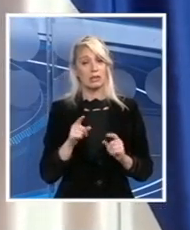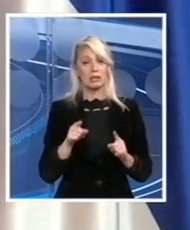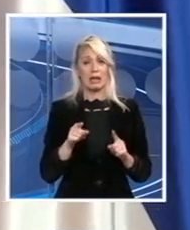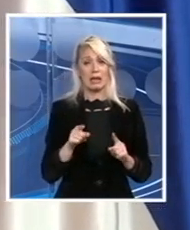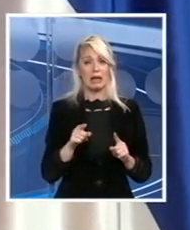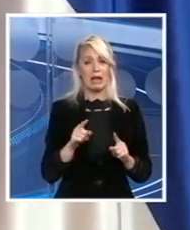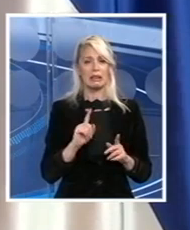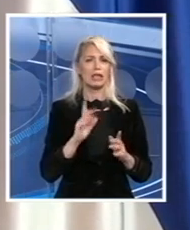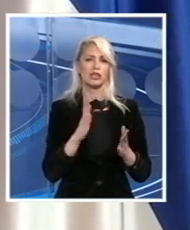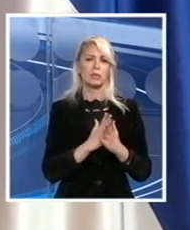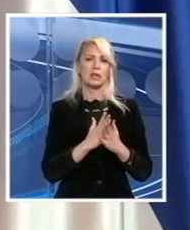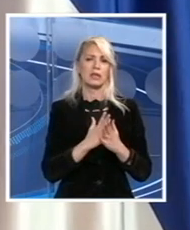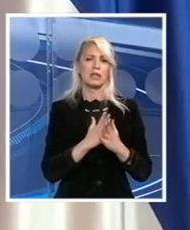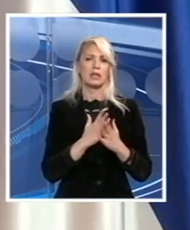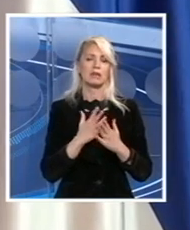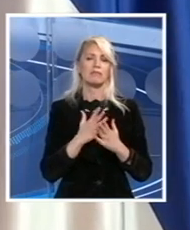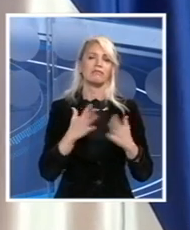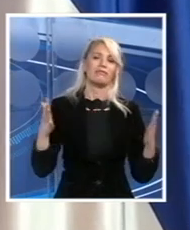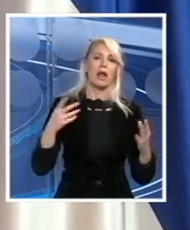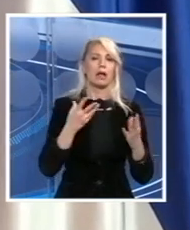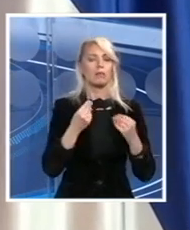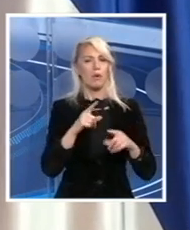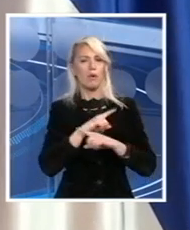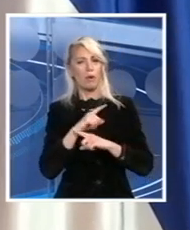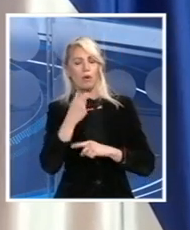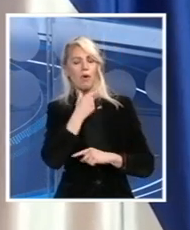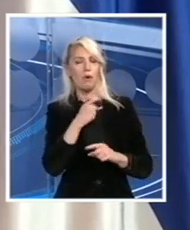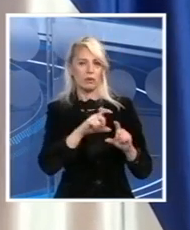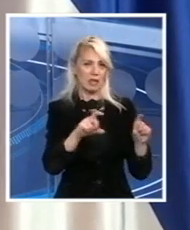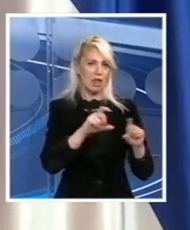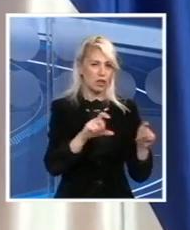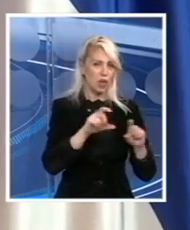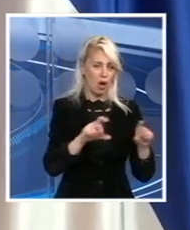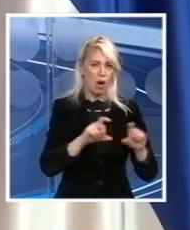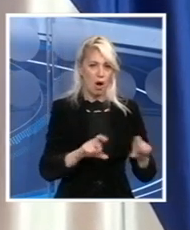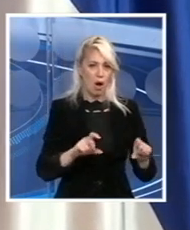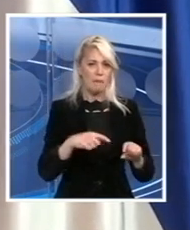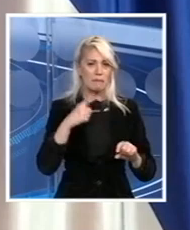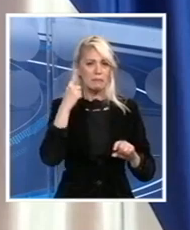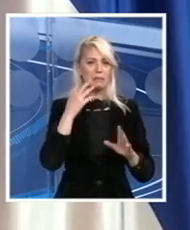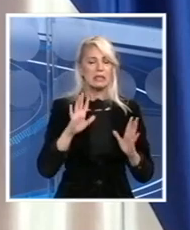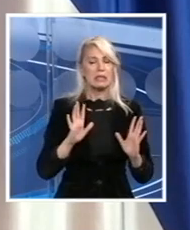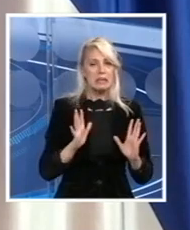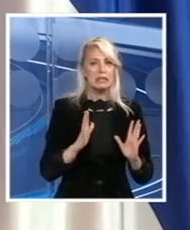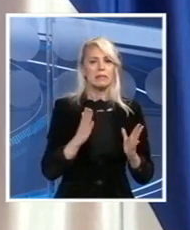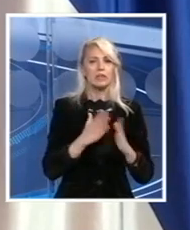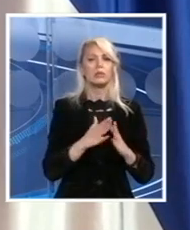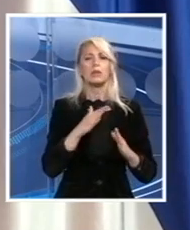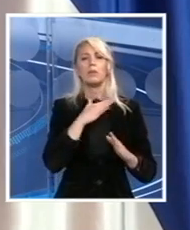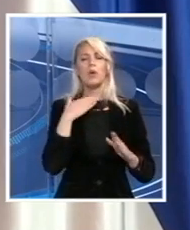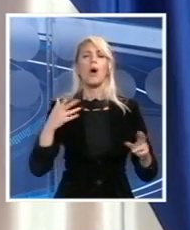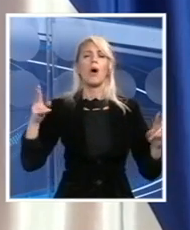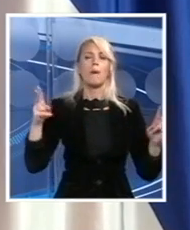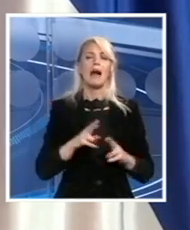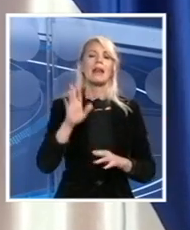nećemo stiditi naprotiv. Ponovo da naglasim. Čak mislim da će biti više desetina puta niži nego u